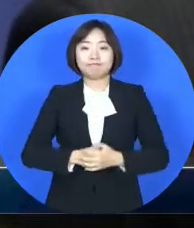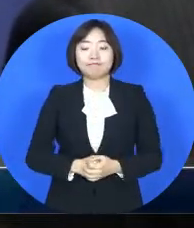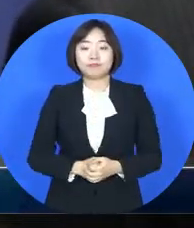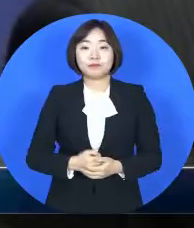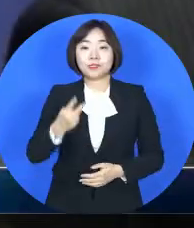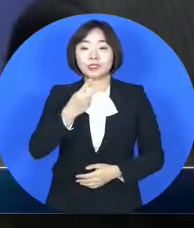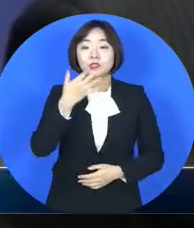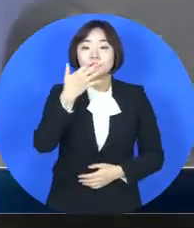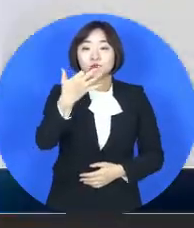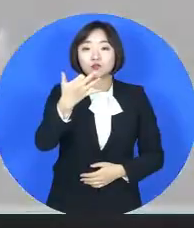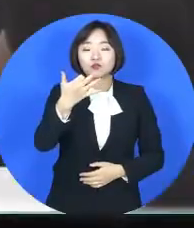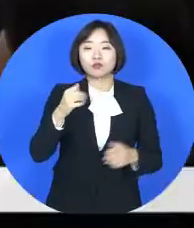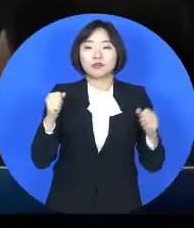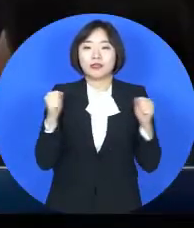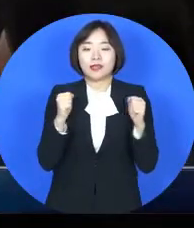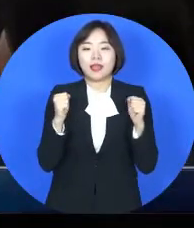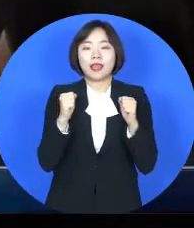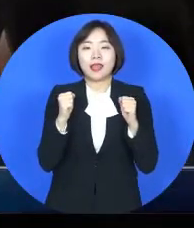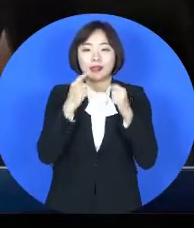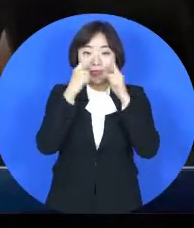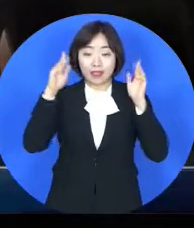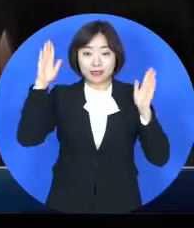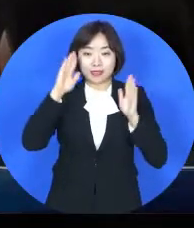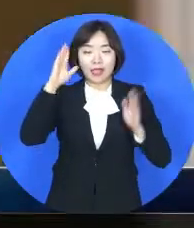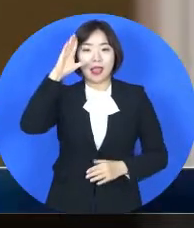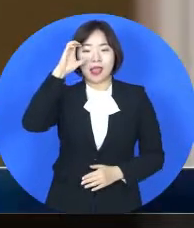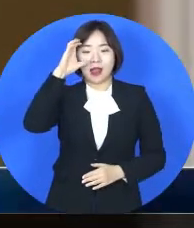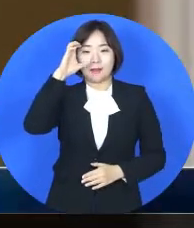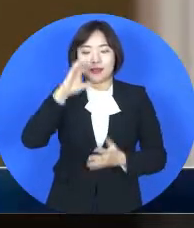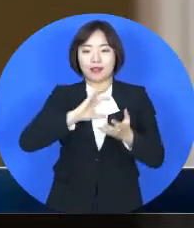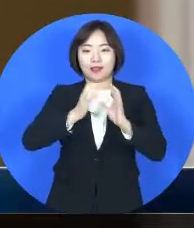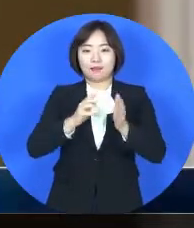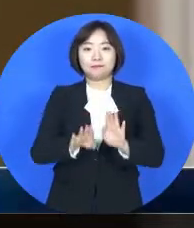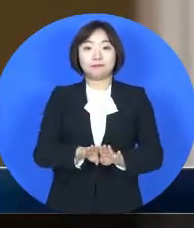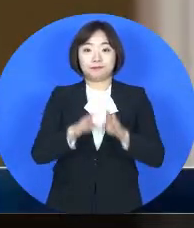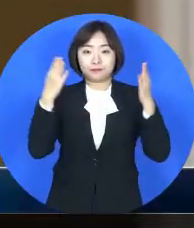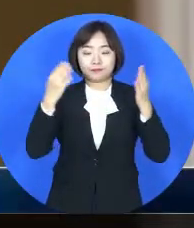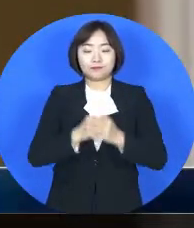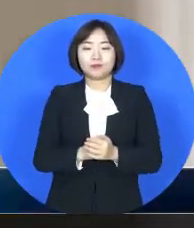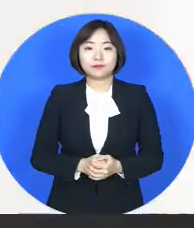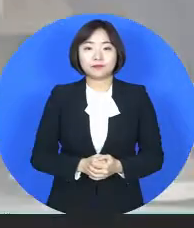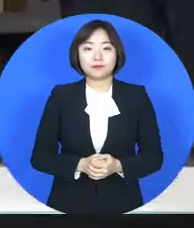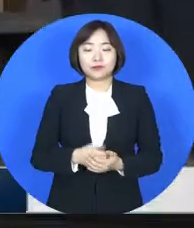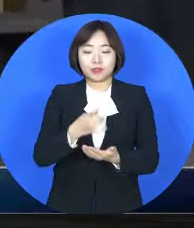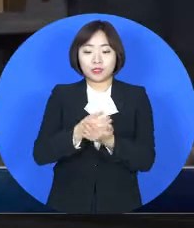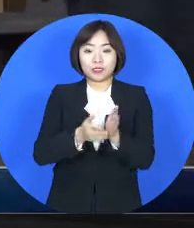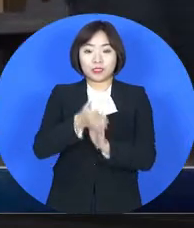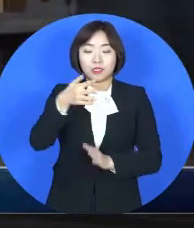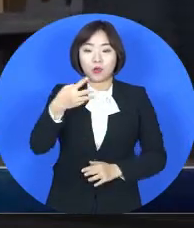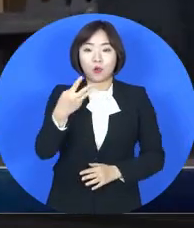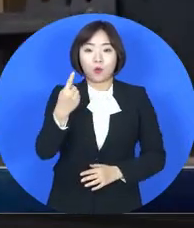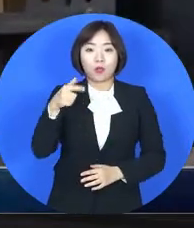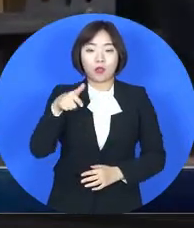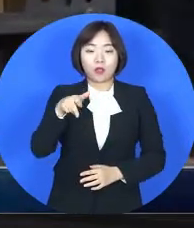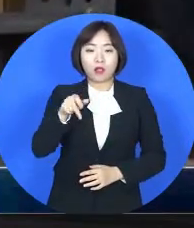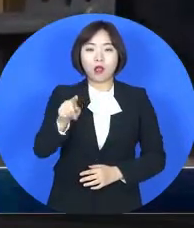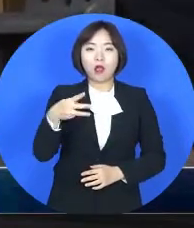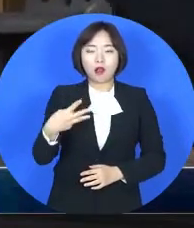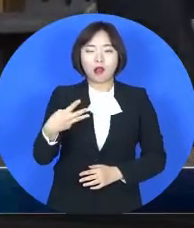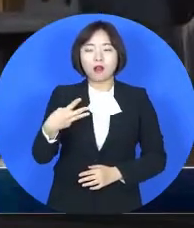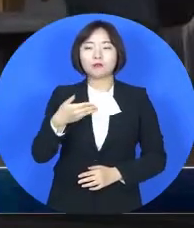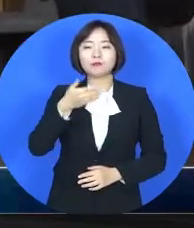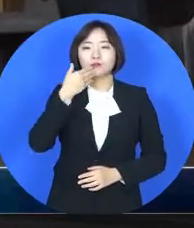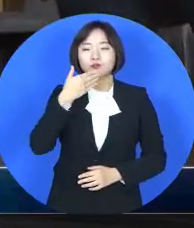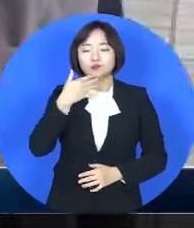추진을 발표했습니다. 2019 동계 대학생 아르바이트 간담회가 열렸습니다. 천안시에서 설맞이